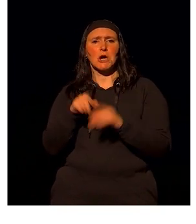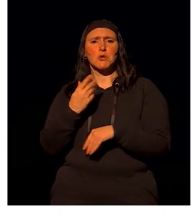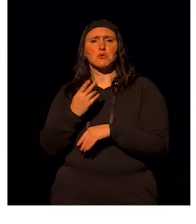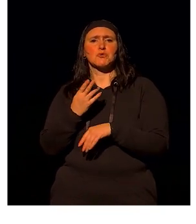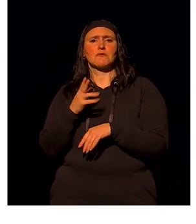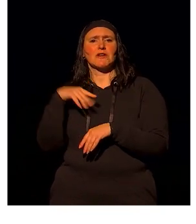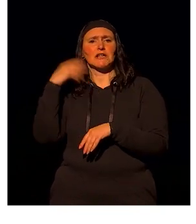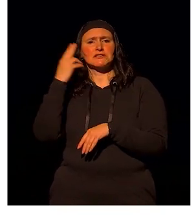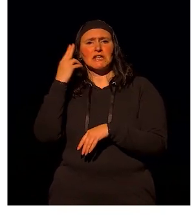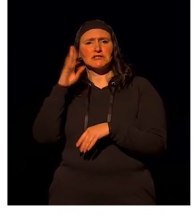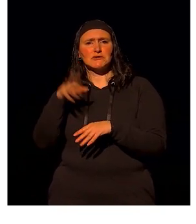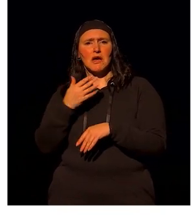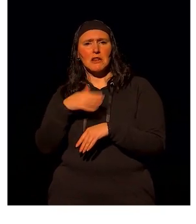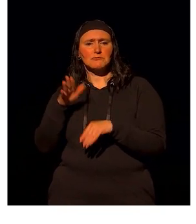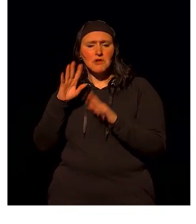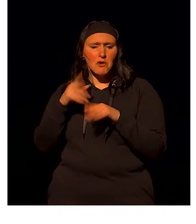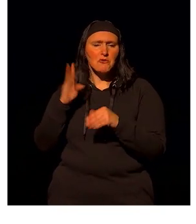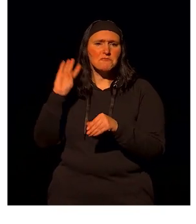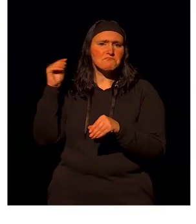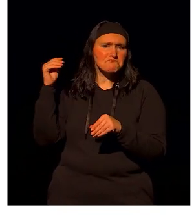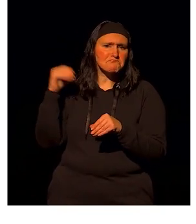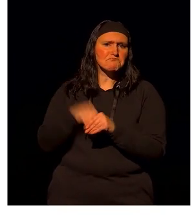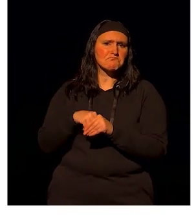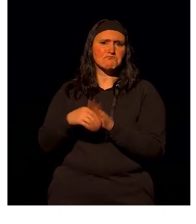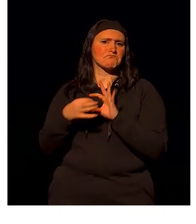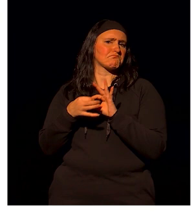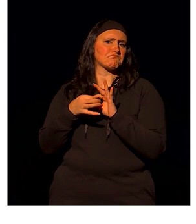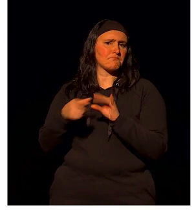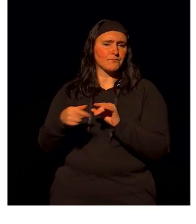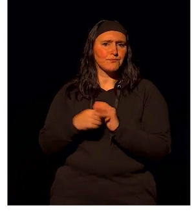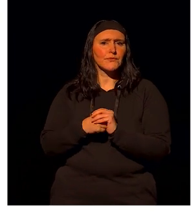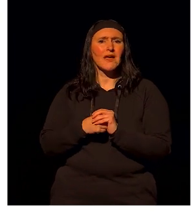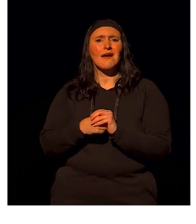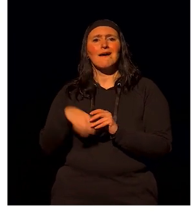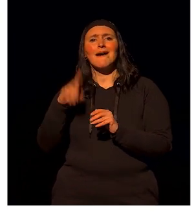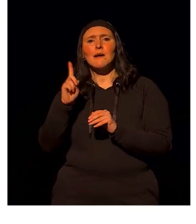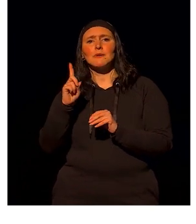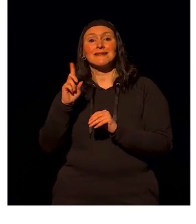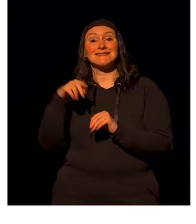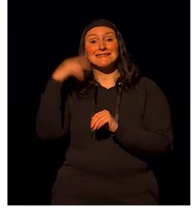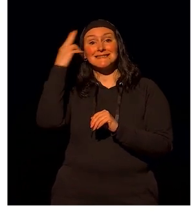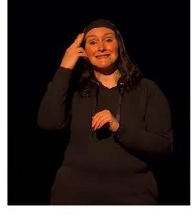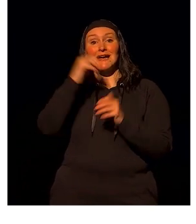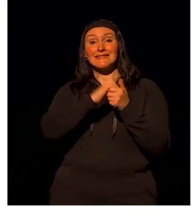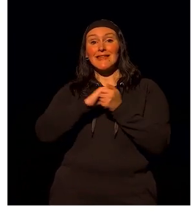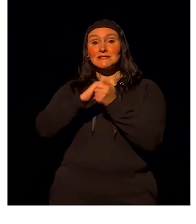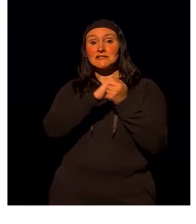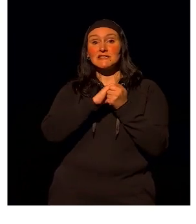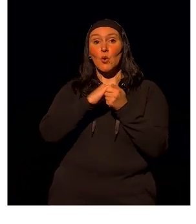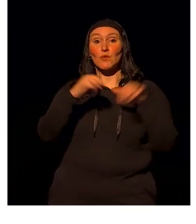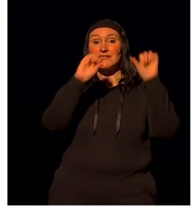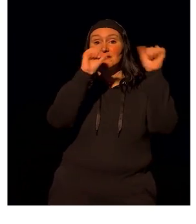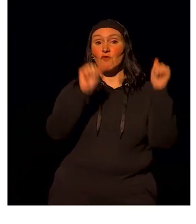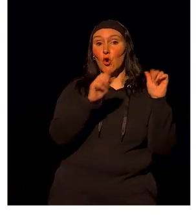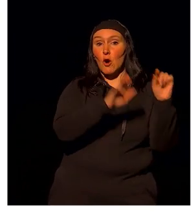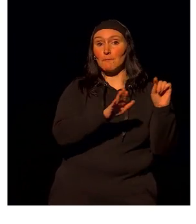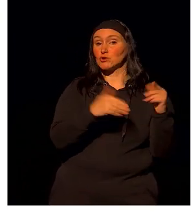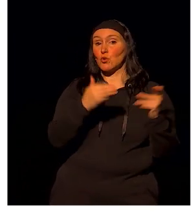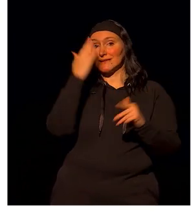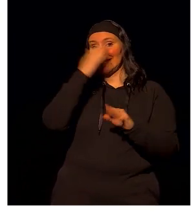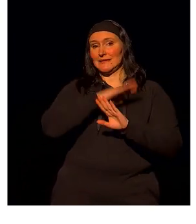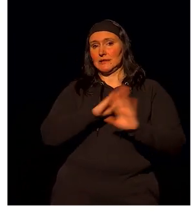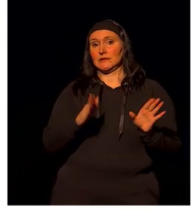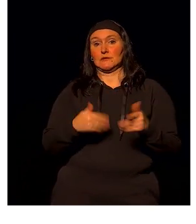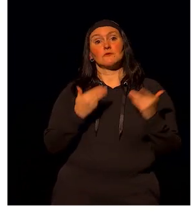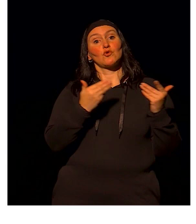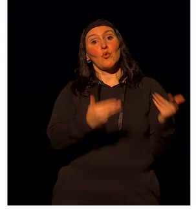sie haben nicht unbedingt die Form, kennen nicht unbedingt die Form der Nation. Das ist ein interessanter Punkt bei Benedict